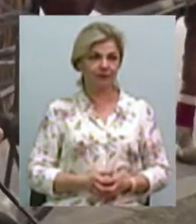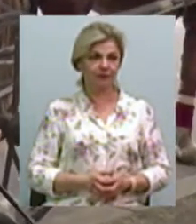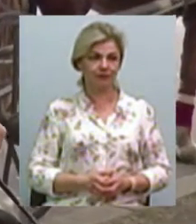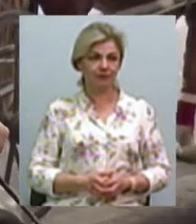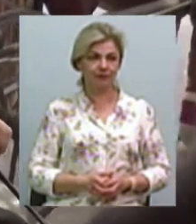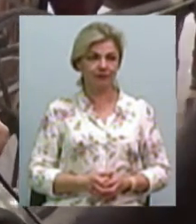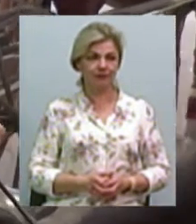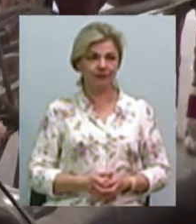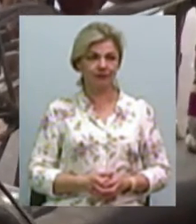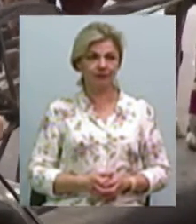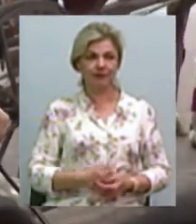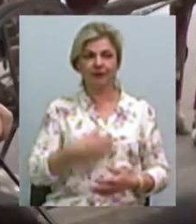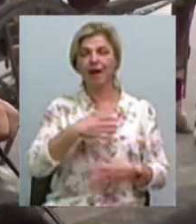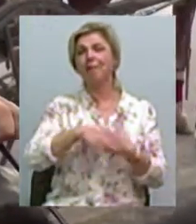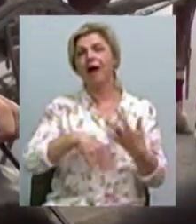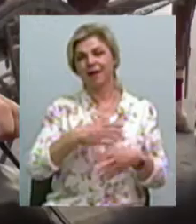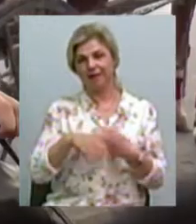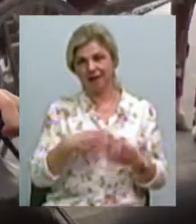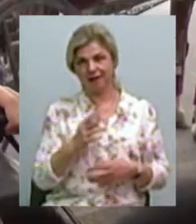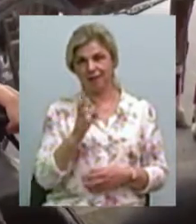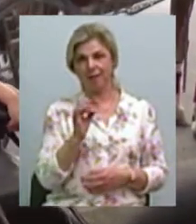Бардак. Бардак.